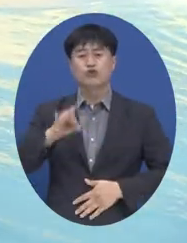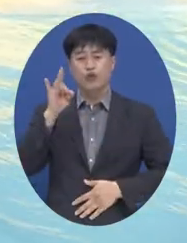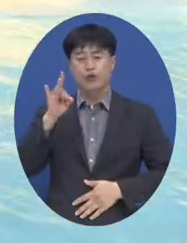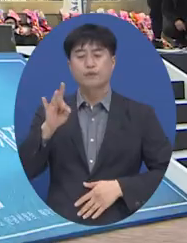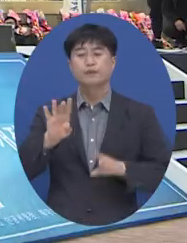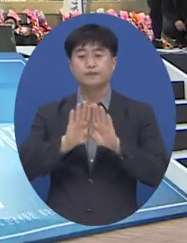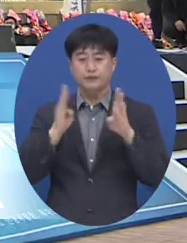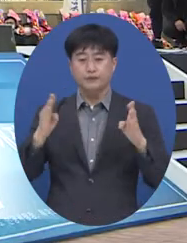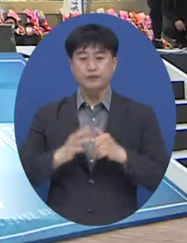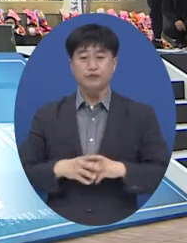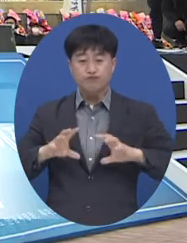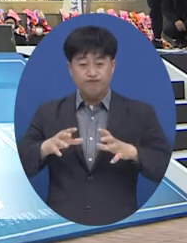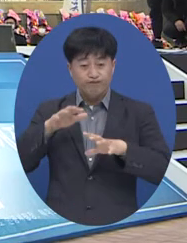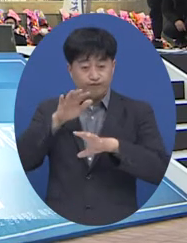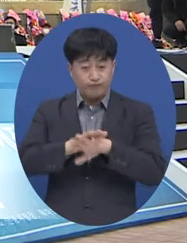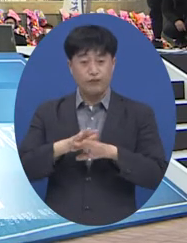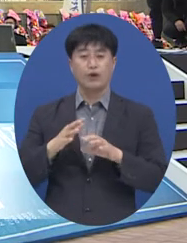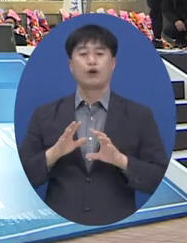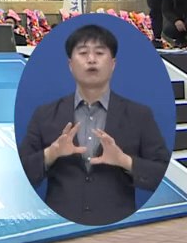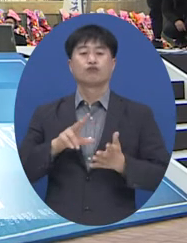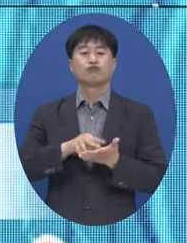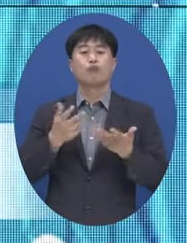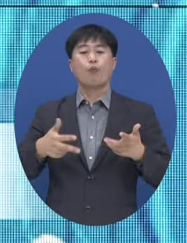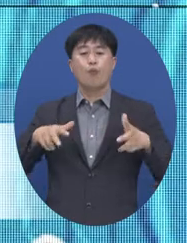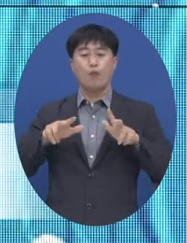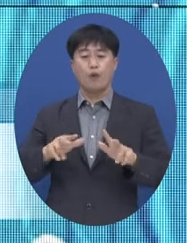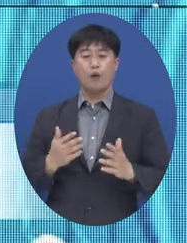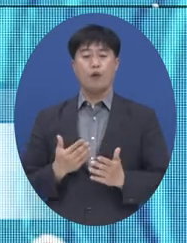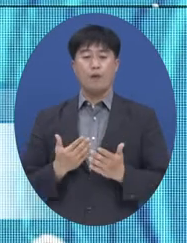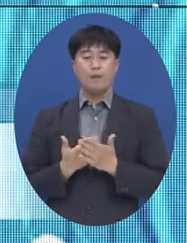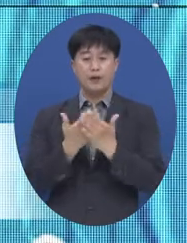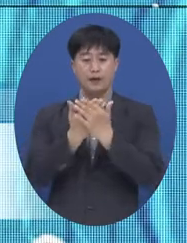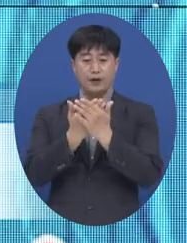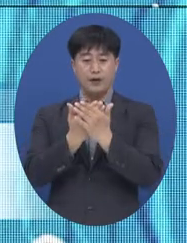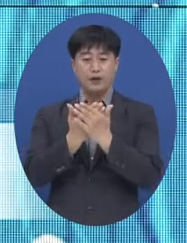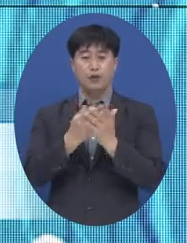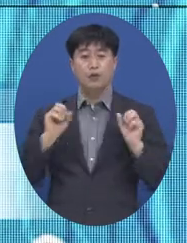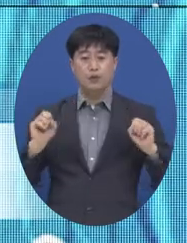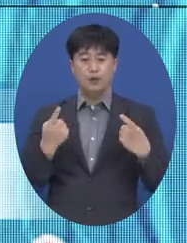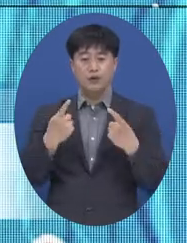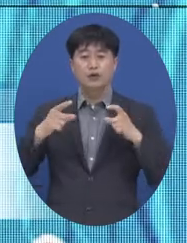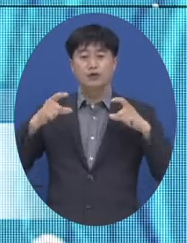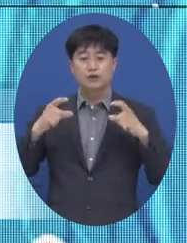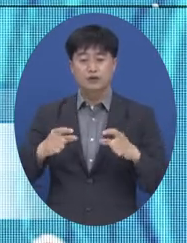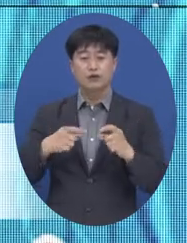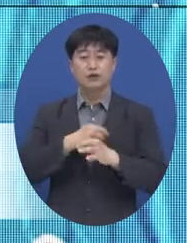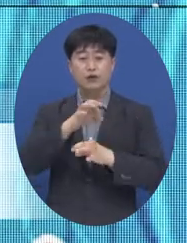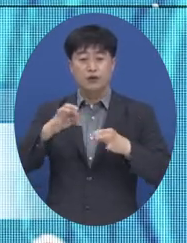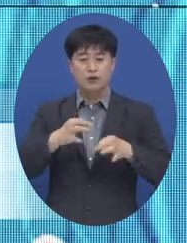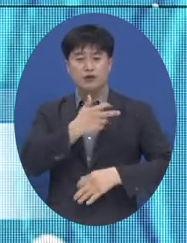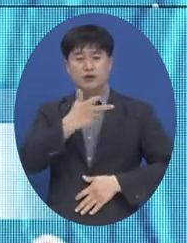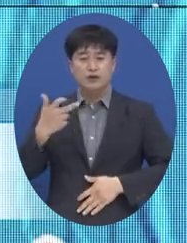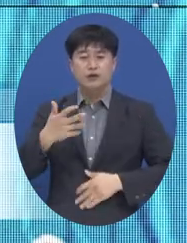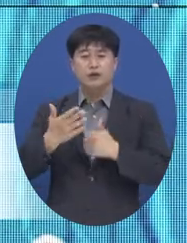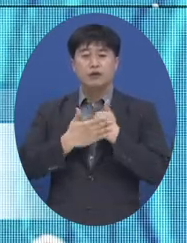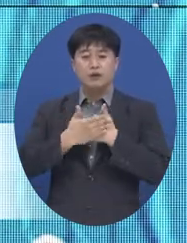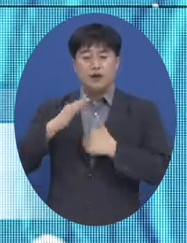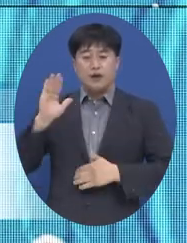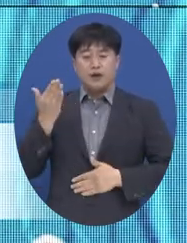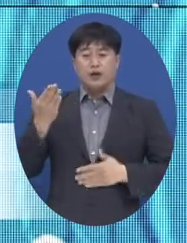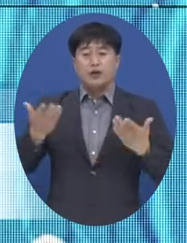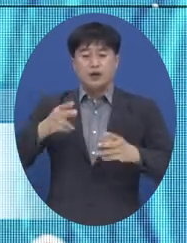개장했습니다. 국제적인 테마파크로 성장 발전하시면서 동시에 우리 지역 경제에도 크게 도움이